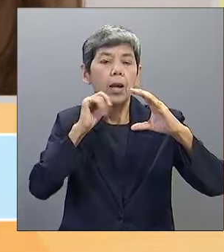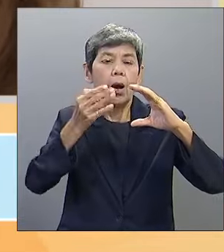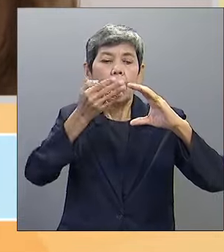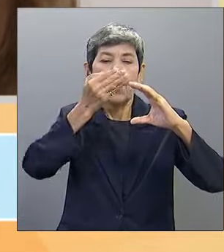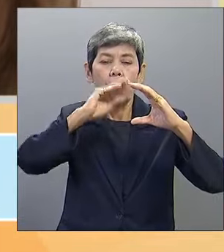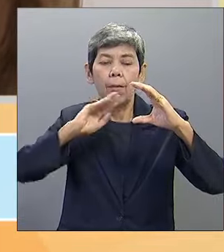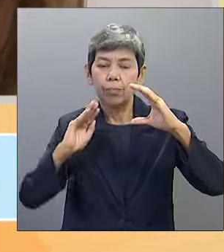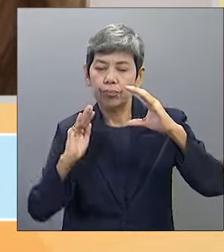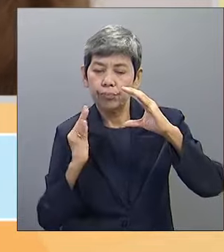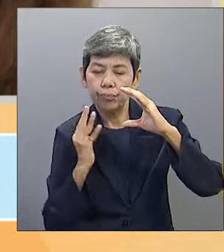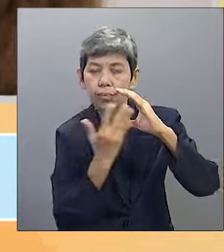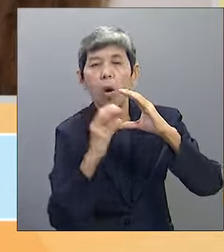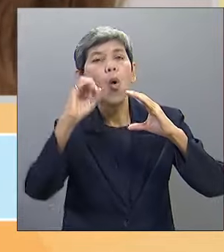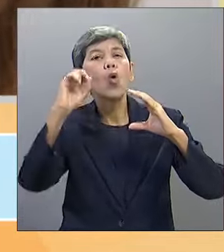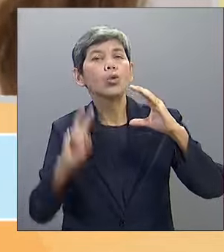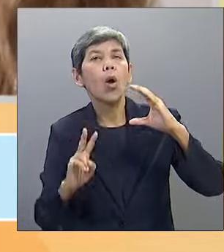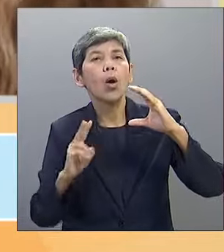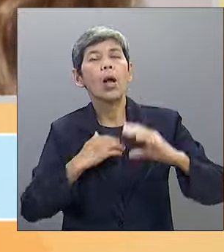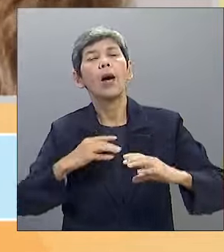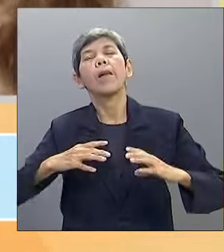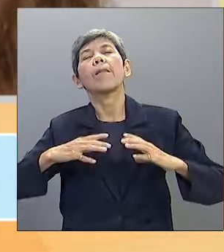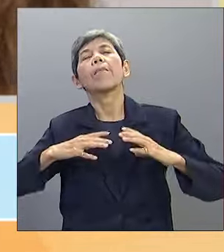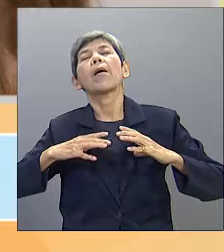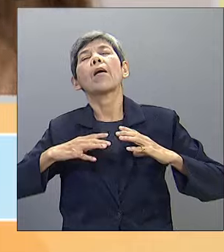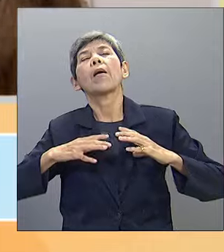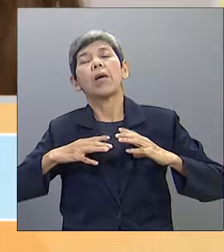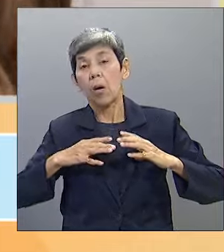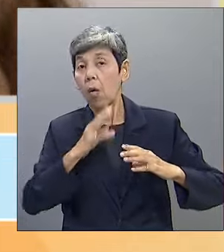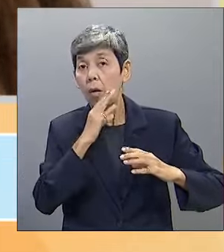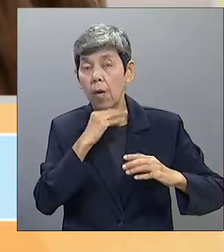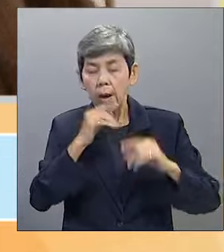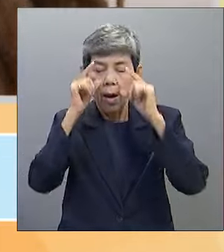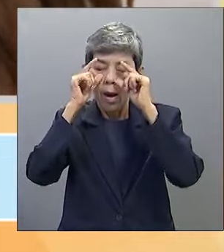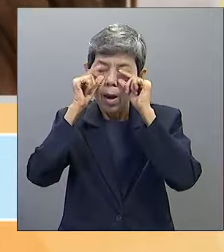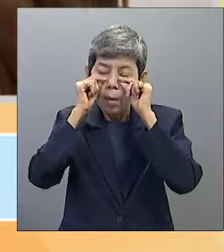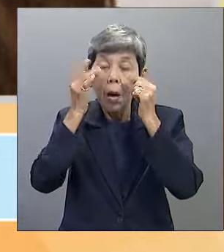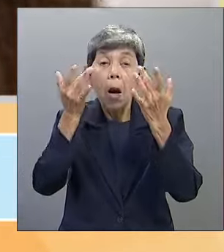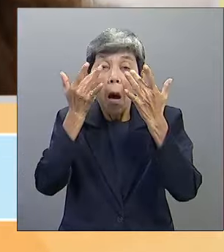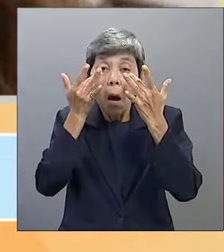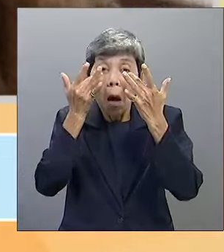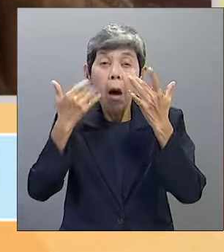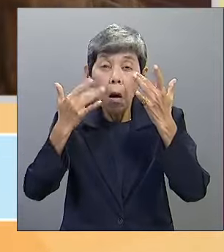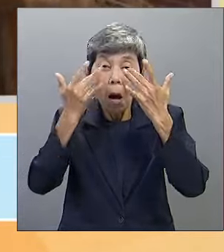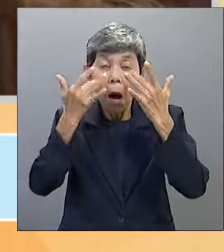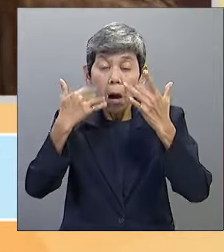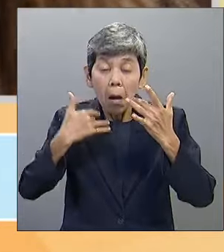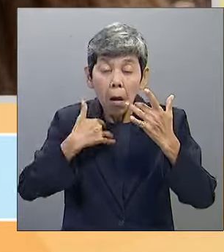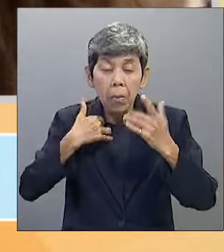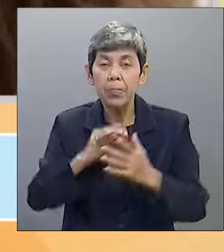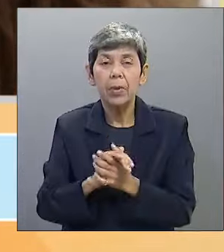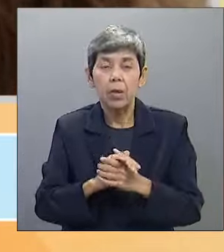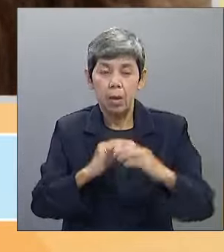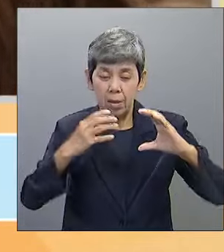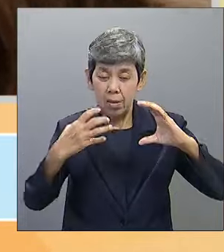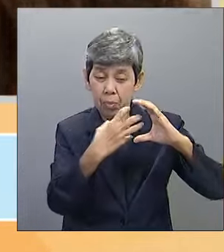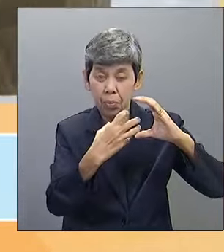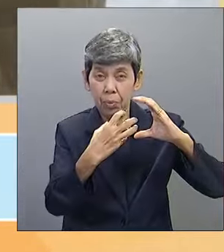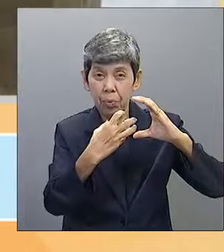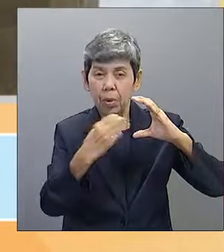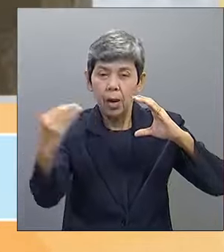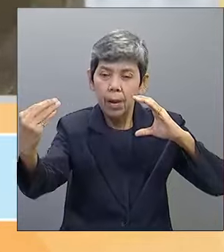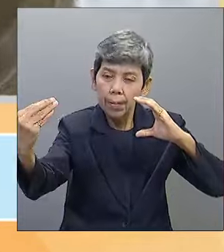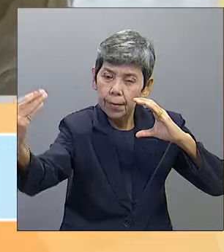ำเราก ็ คือเป็นช่วงพักนั่นเองนะครับเพราะฉะนั้นถ้าเราตอนหลับแล้วเรายังใส่คอนแทคเลนส์ขวางอยู่อีกเนี่ยเพราะฉะนั้นกระจกตาดำเราเนี่ยจะขาดออกซิ